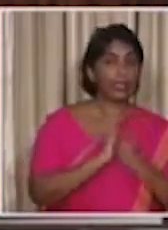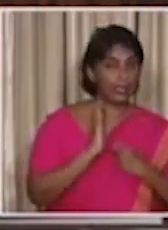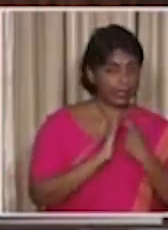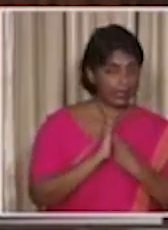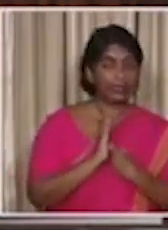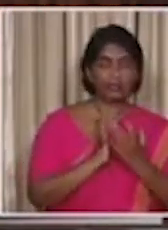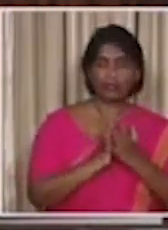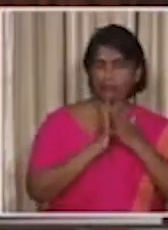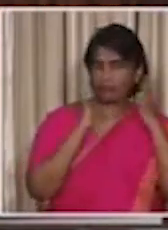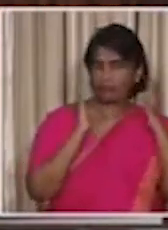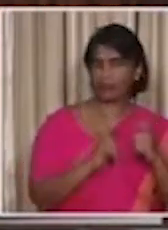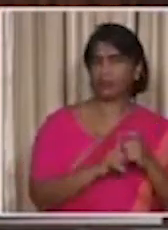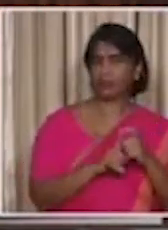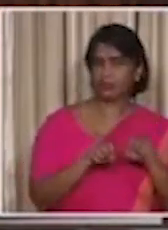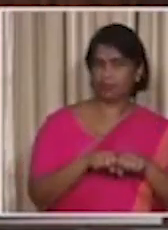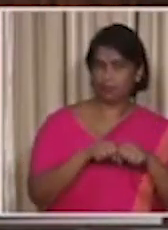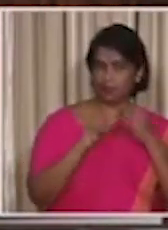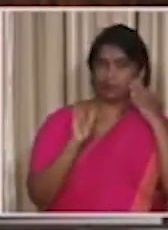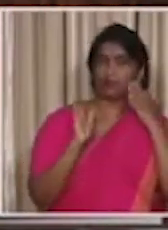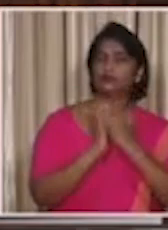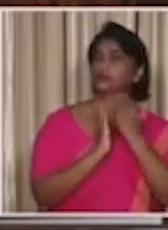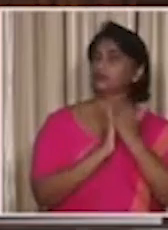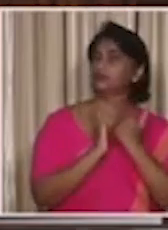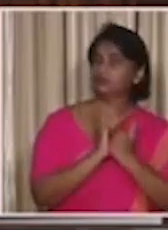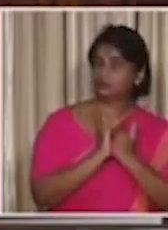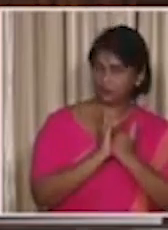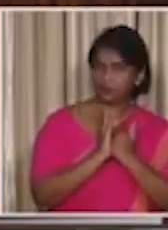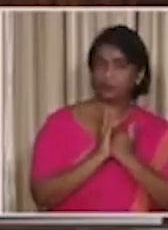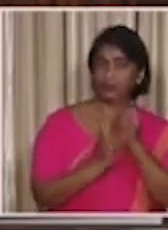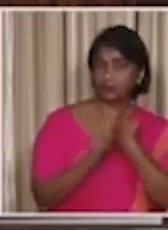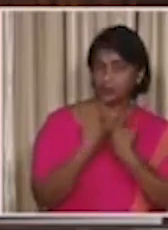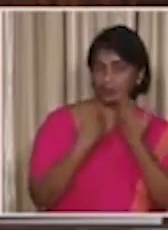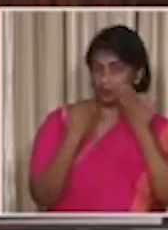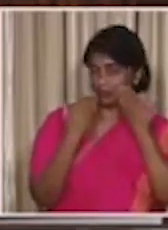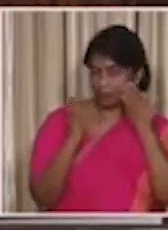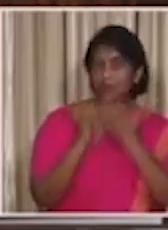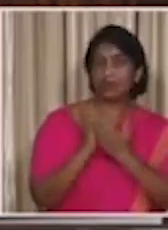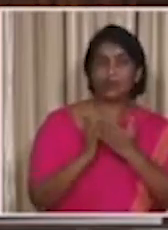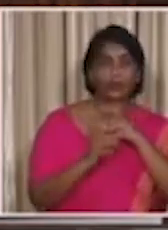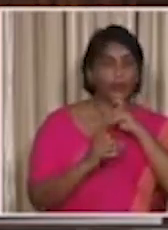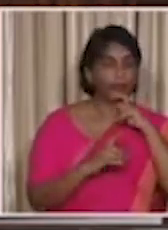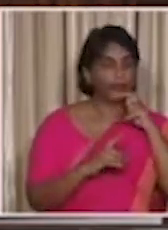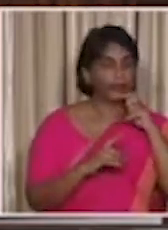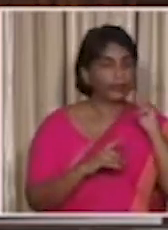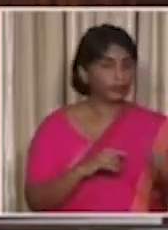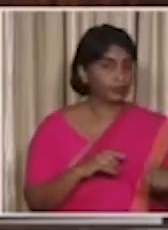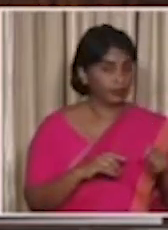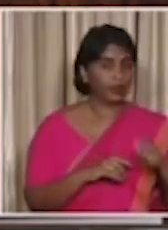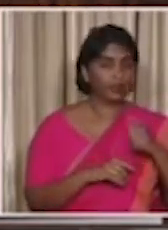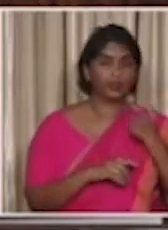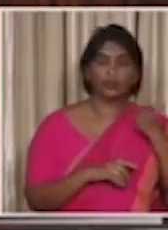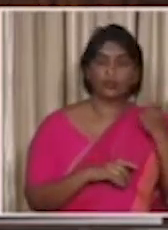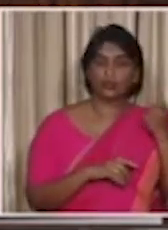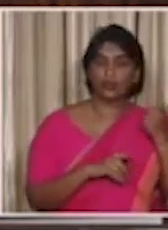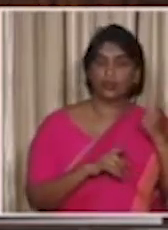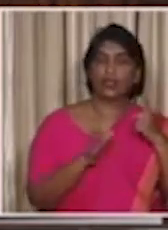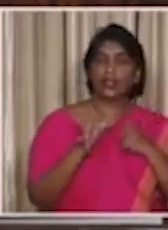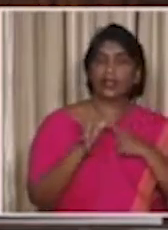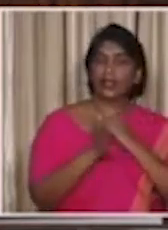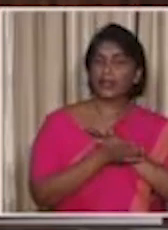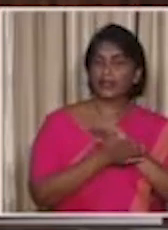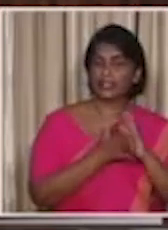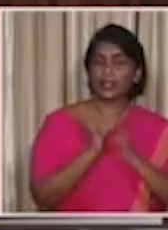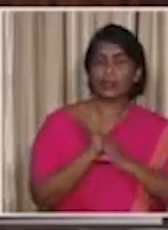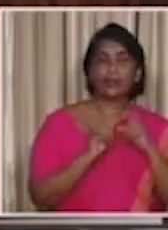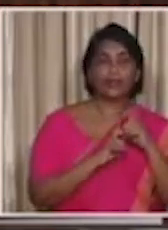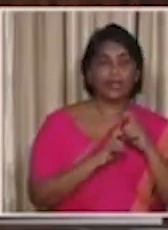ලෙස කඩකිරීම ආදී කරුණු පිළිබඳ සොයා බැලීමට ශ්‍රේෂ්ඨාධිකරණ විනිසුරු